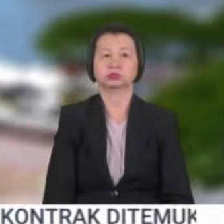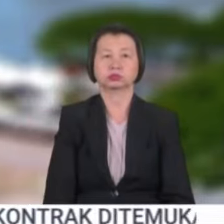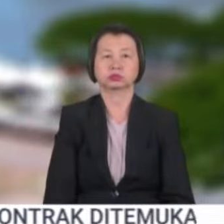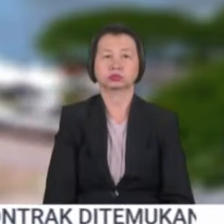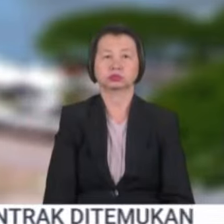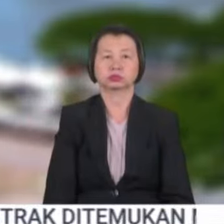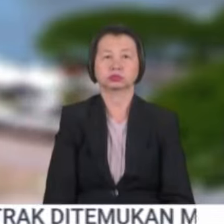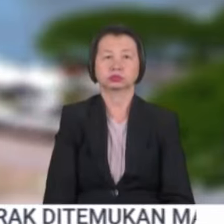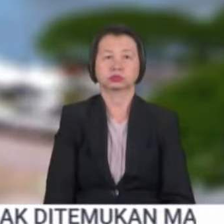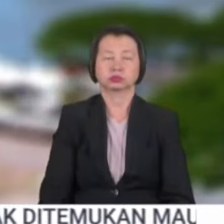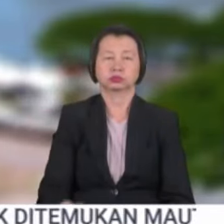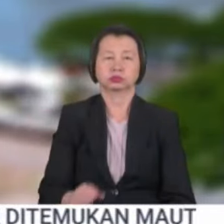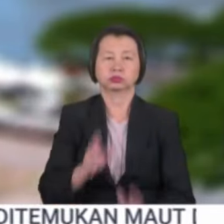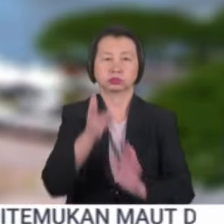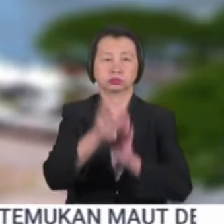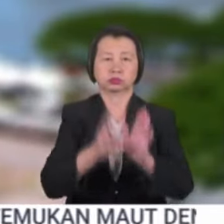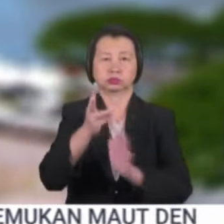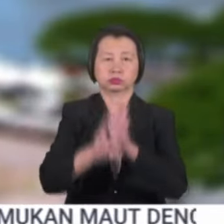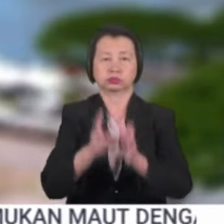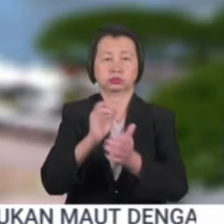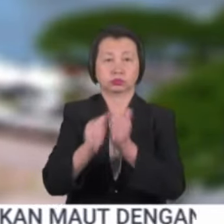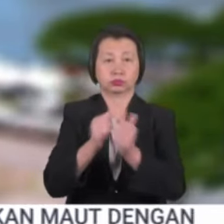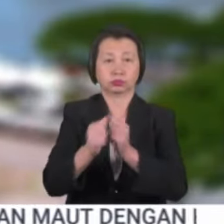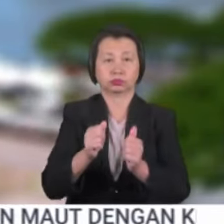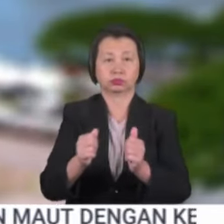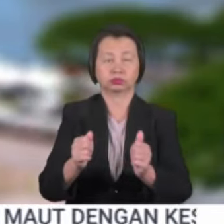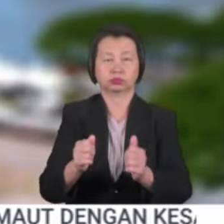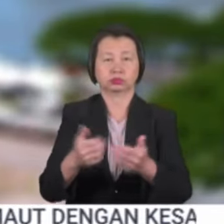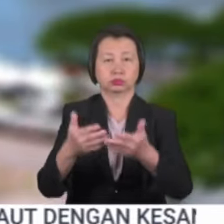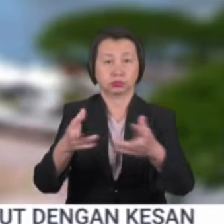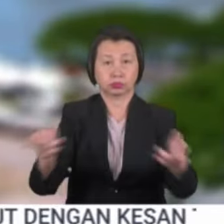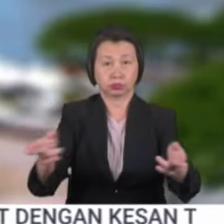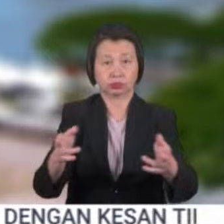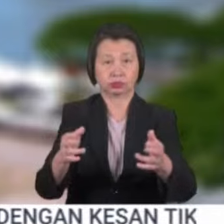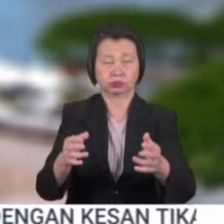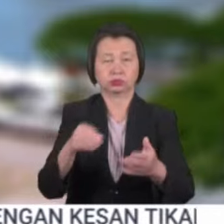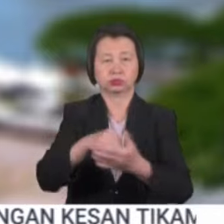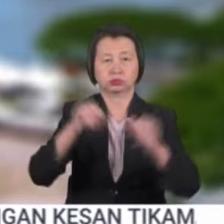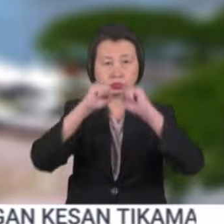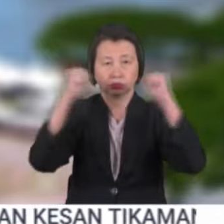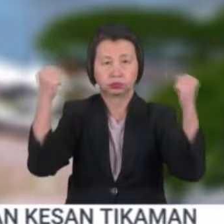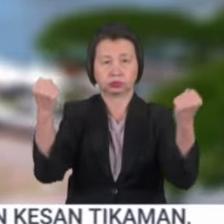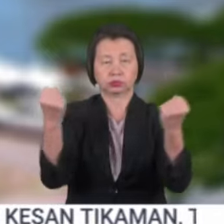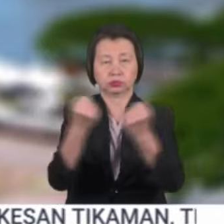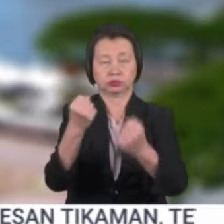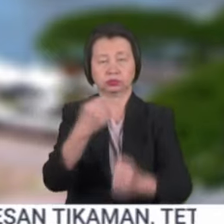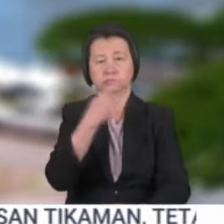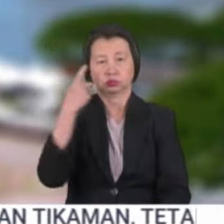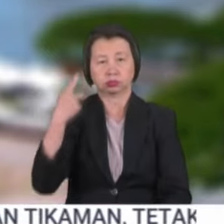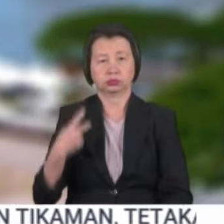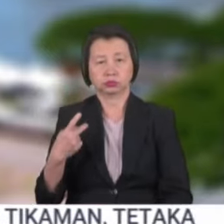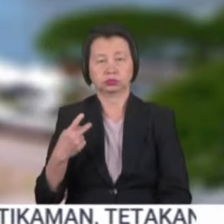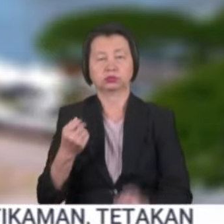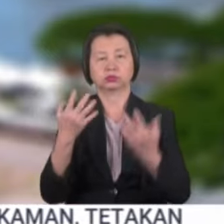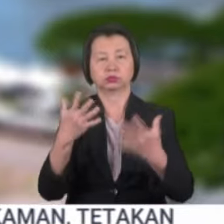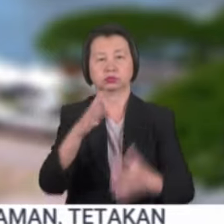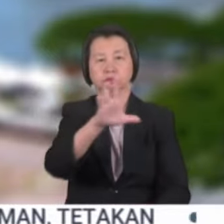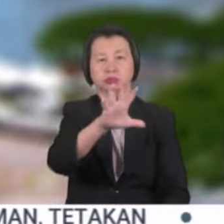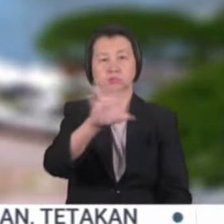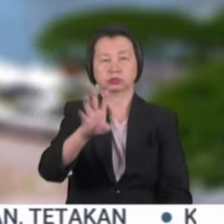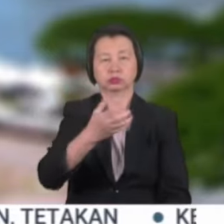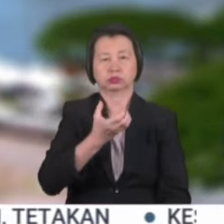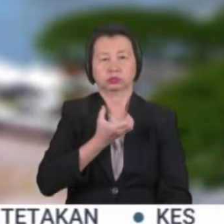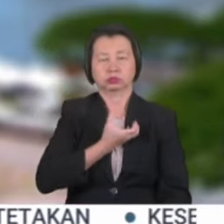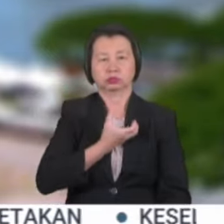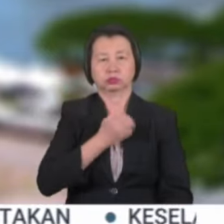Para Sukma Sarawak 2024 menyikap tiranya semalam dengan perasmian di Stadium Perpaduan Kuching. Hari ini sebanyak 54